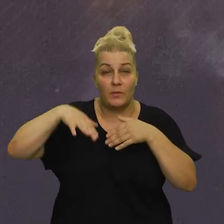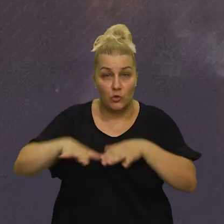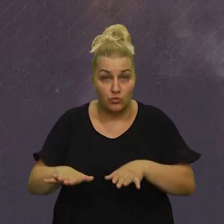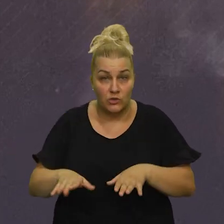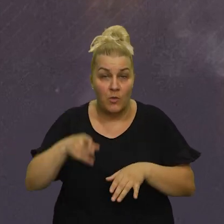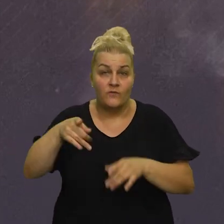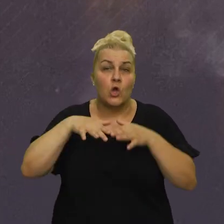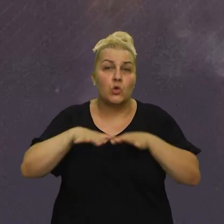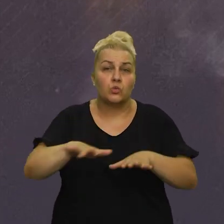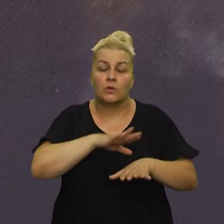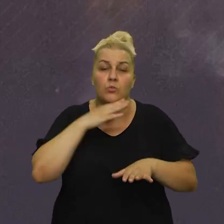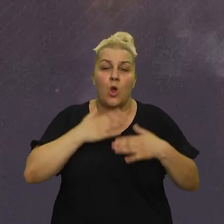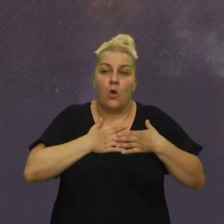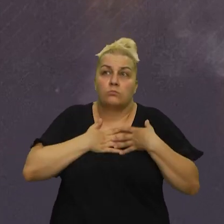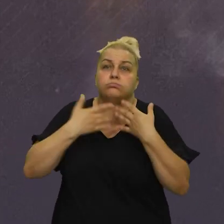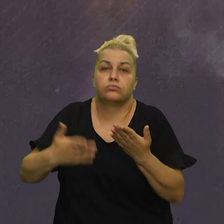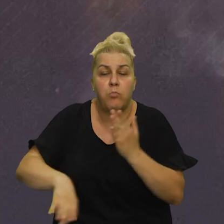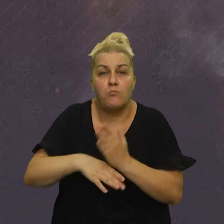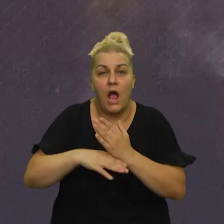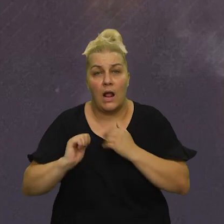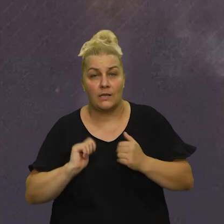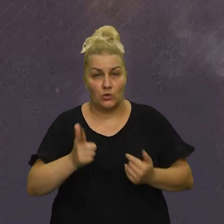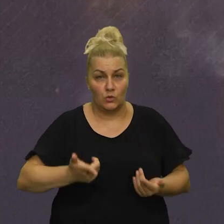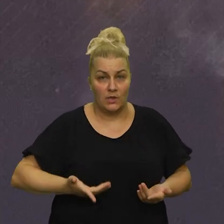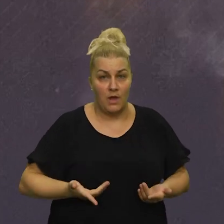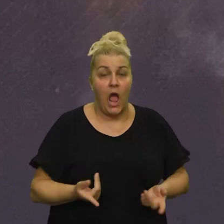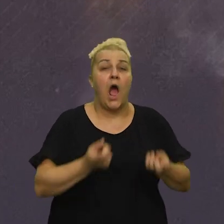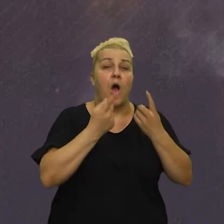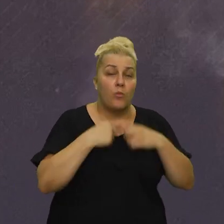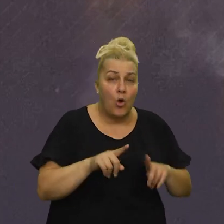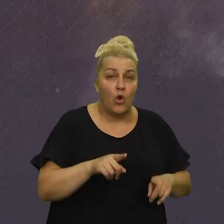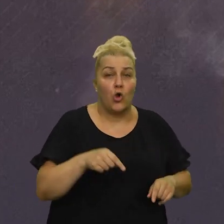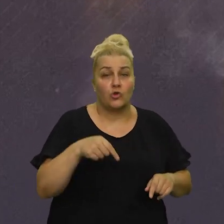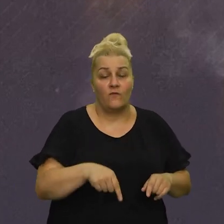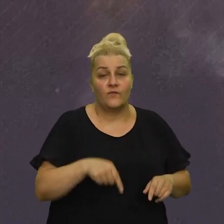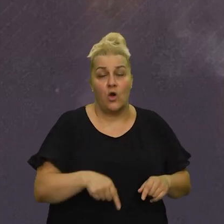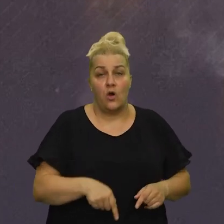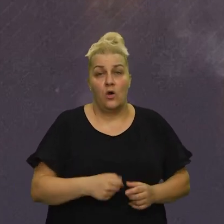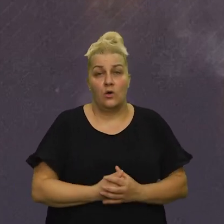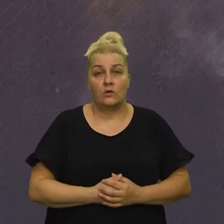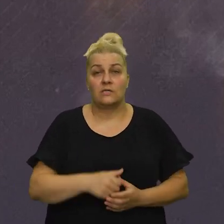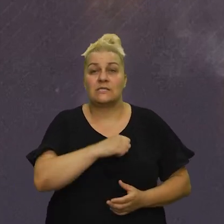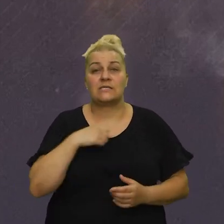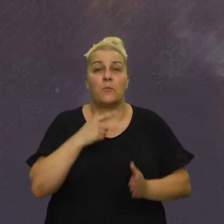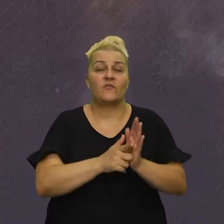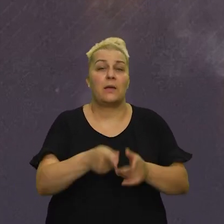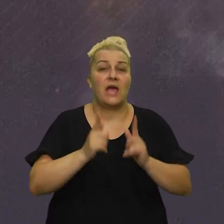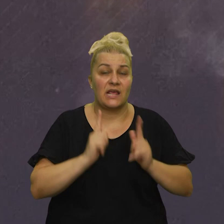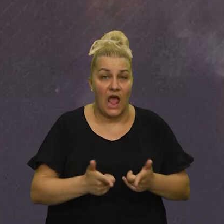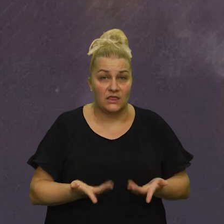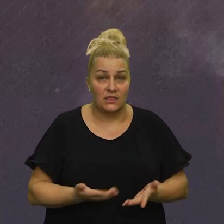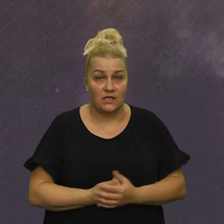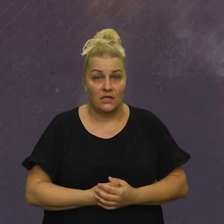ljudi su bili nesebični i pomagali i tako dalje. A kamoli u samome ratu,